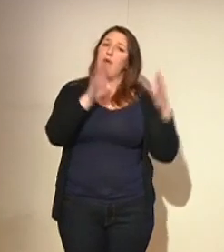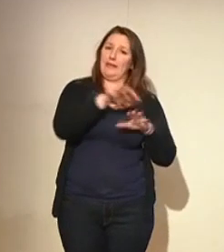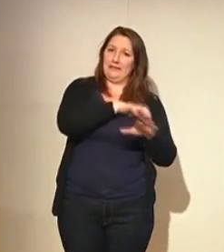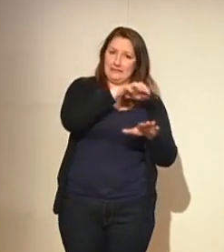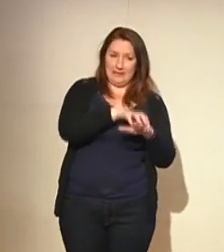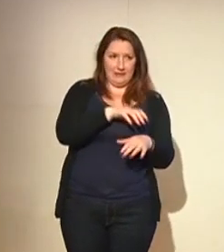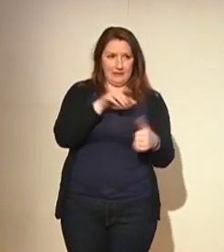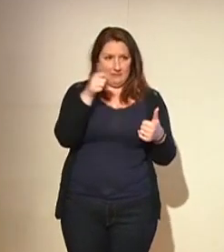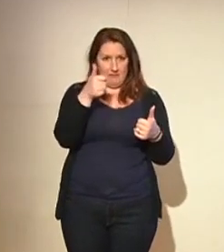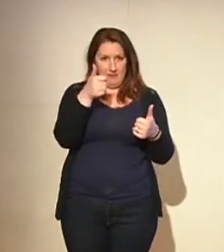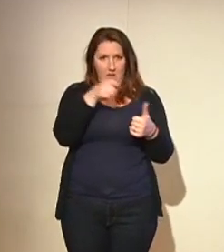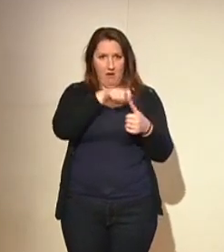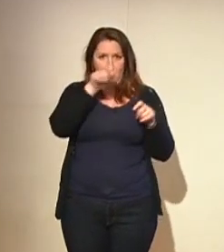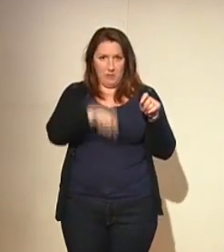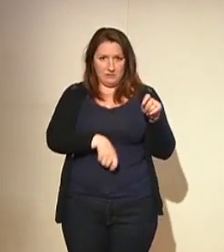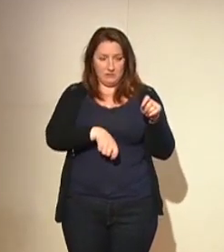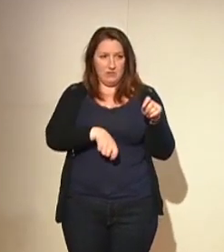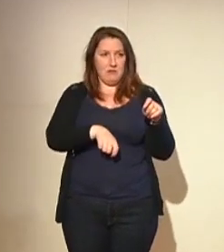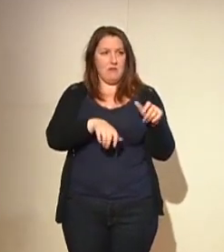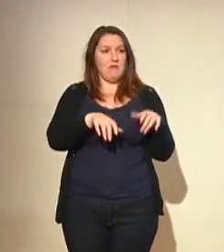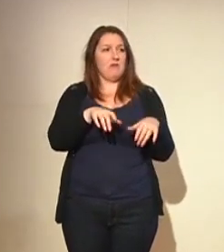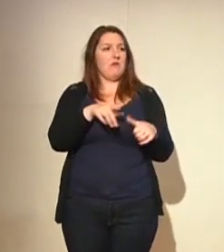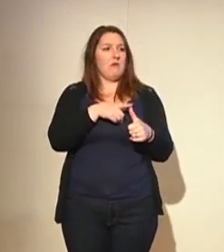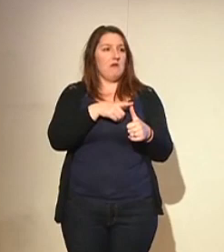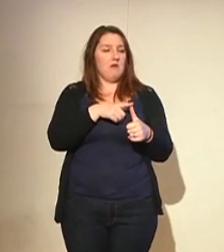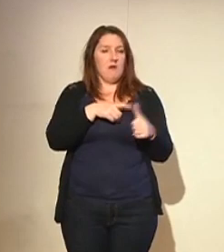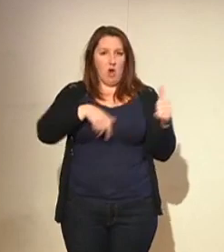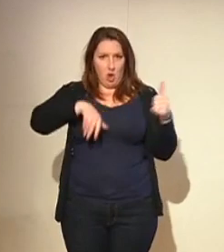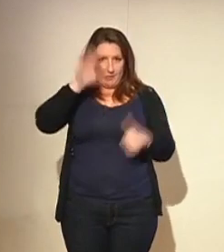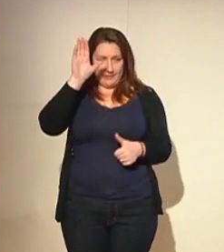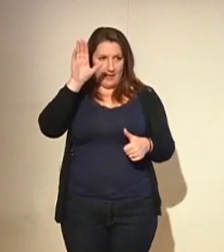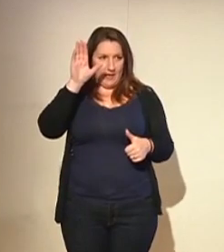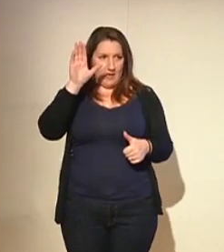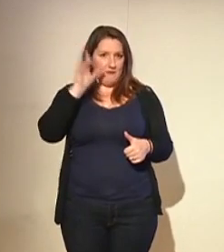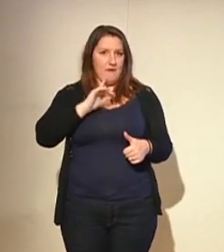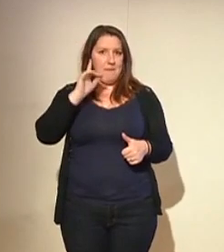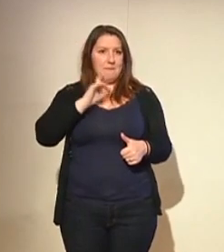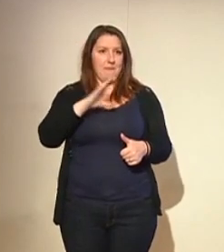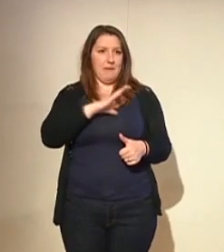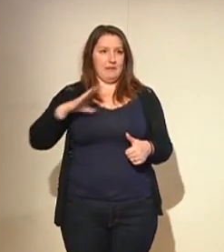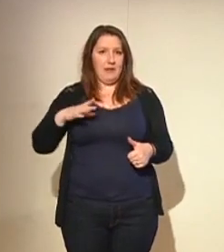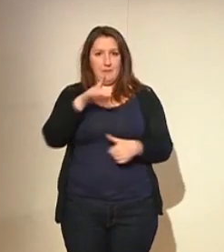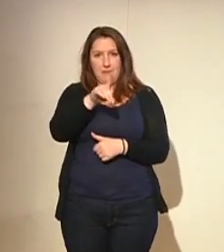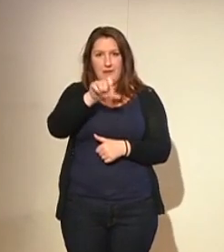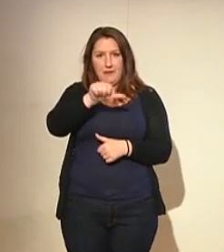il nous faut un représentant nous avons pour candidate madame